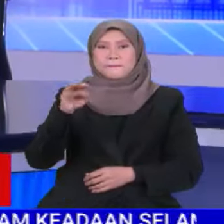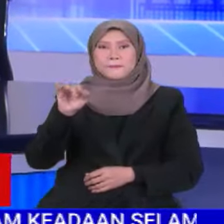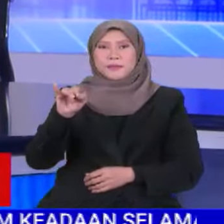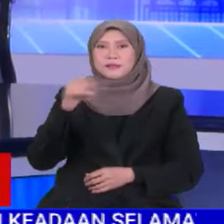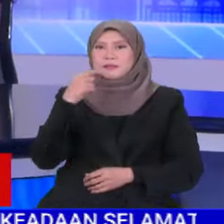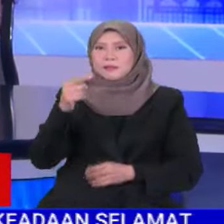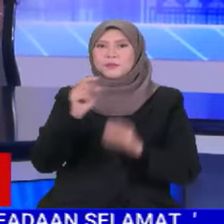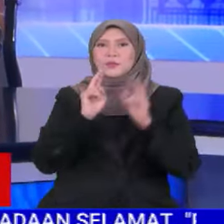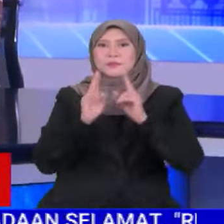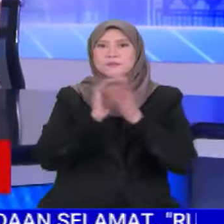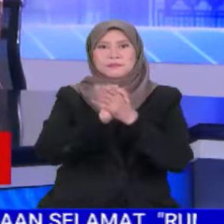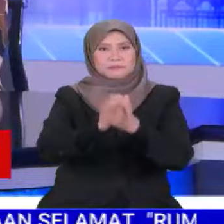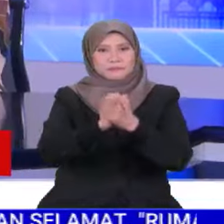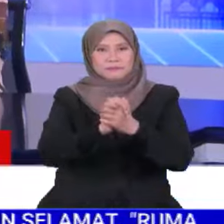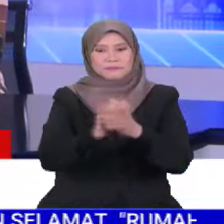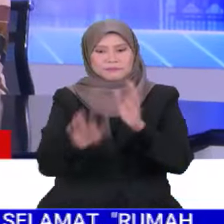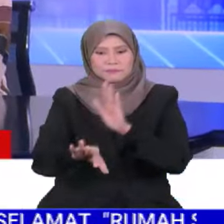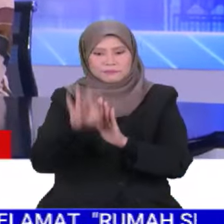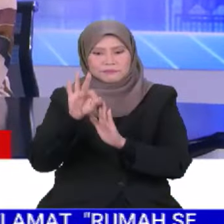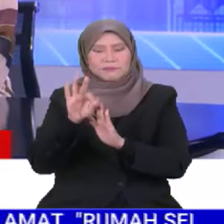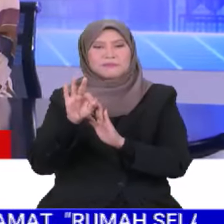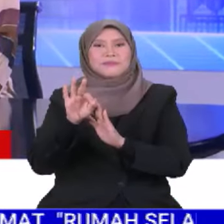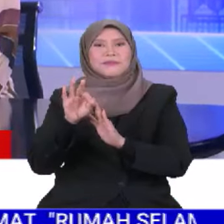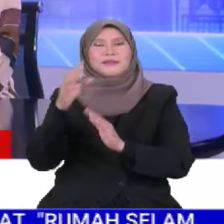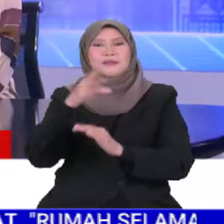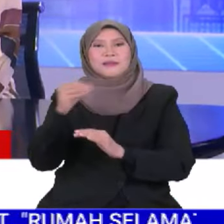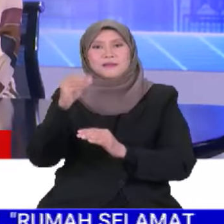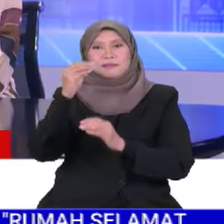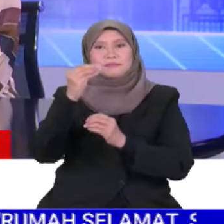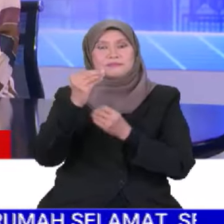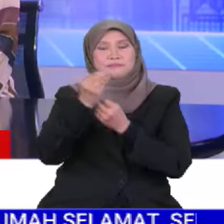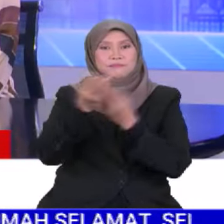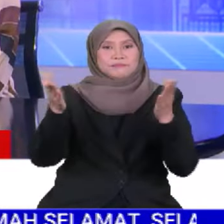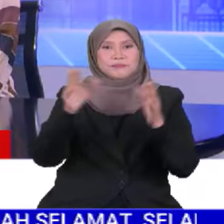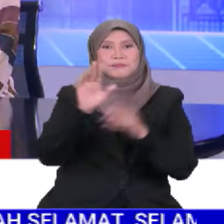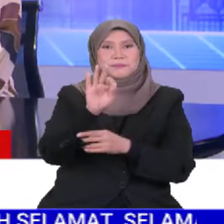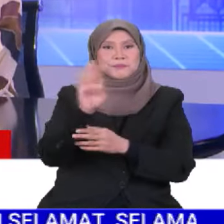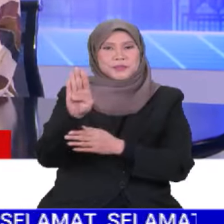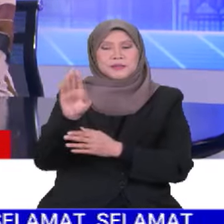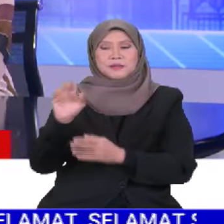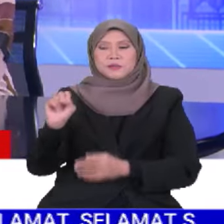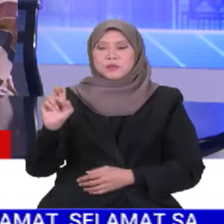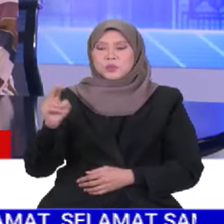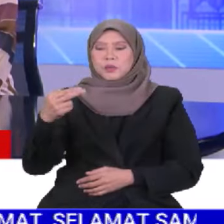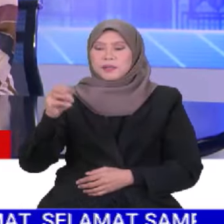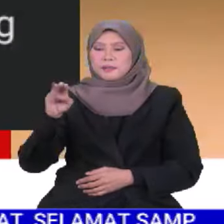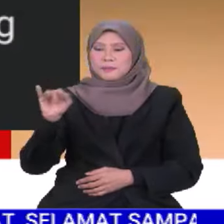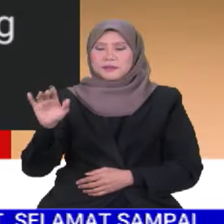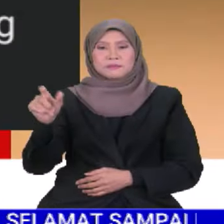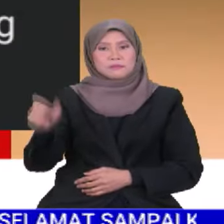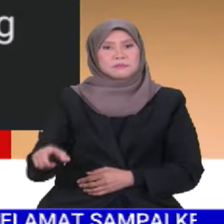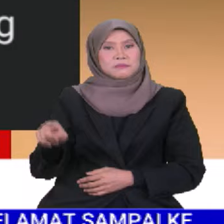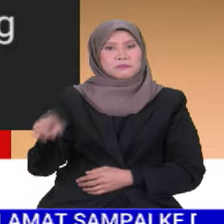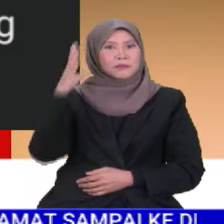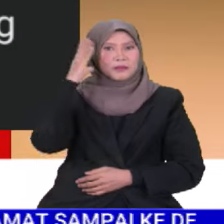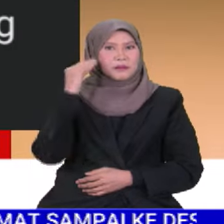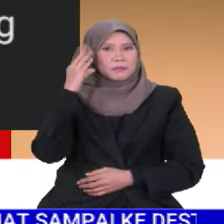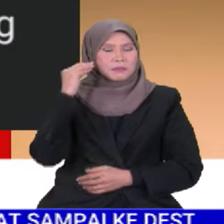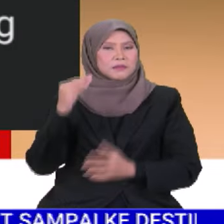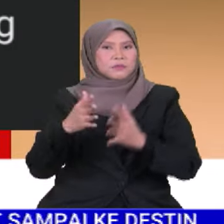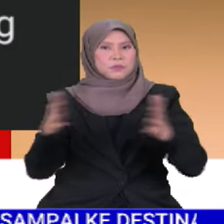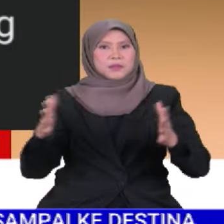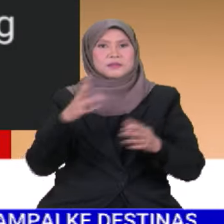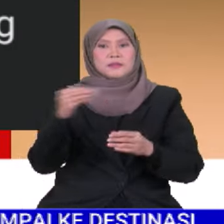ucapan tahniah atas pelantikan itu menerusi hantaran di laman Facebooknya. Suhaimi berpengalaman luas dalam bidang pentadbiran